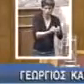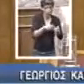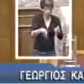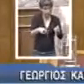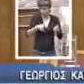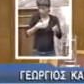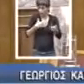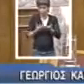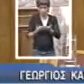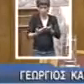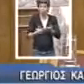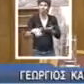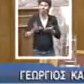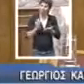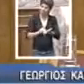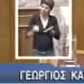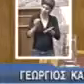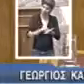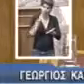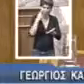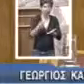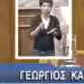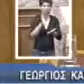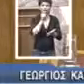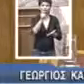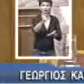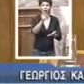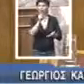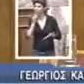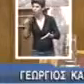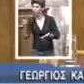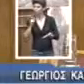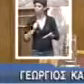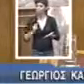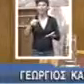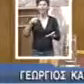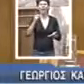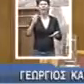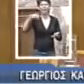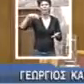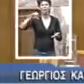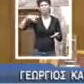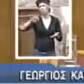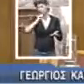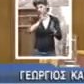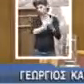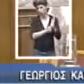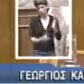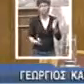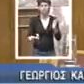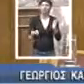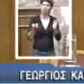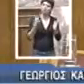μου. Το έχετε δει κατά επανάληψη στα γκάλοπς, χρησιμοποιούμε με ελληνική λέξη, γκάλοπς, δημοσκοπήσεις, που